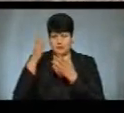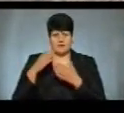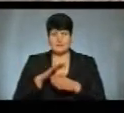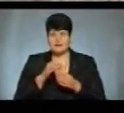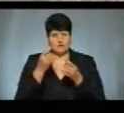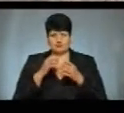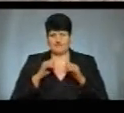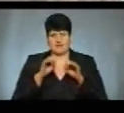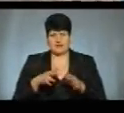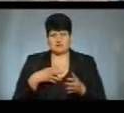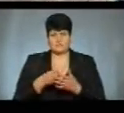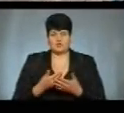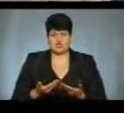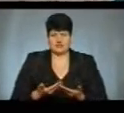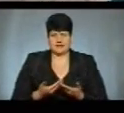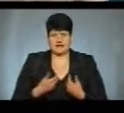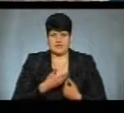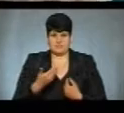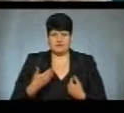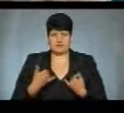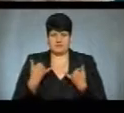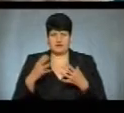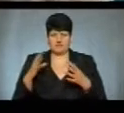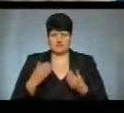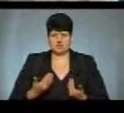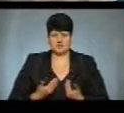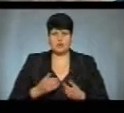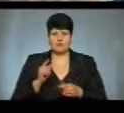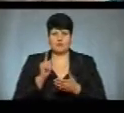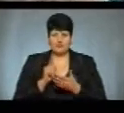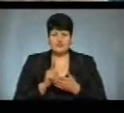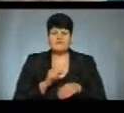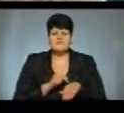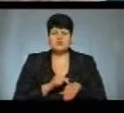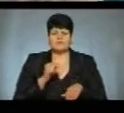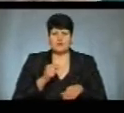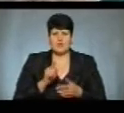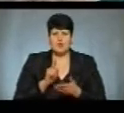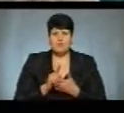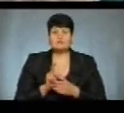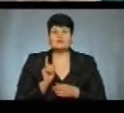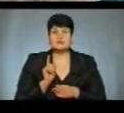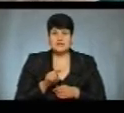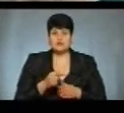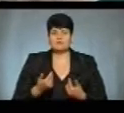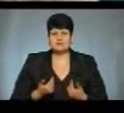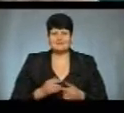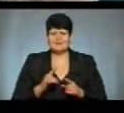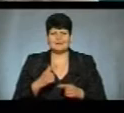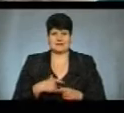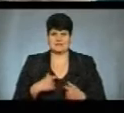своє життя. І ми тепер всі живі повинні відчувати обов'язок такий, щоб прожити не тільки за